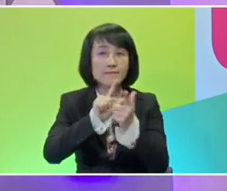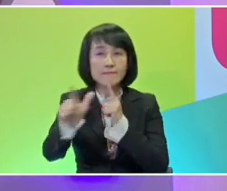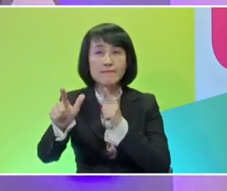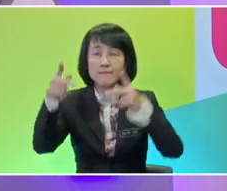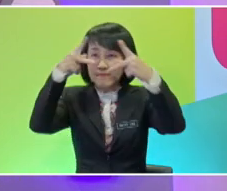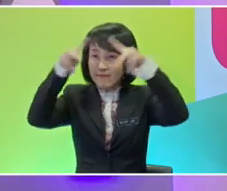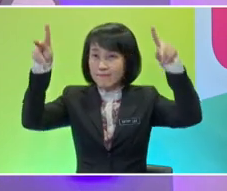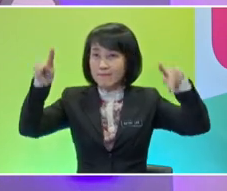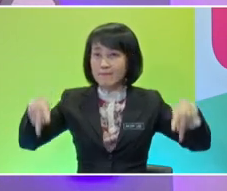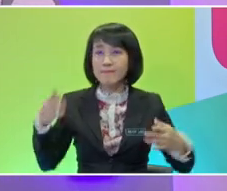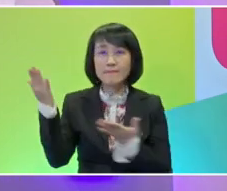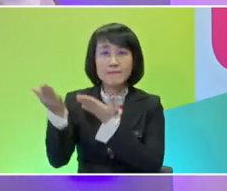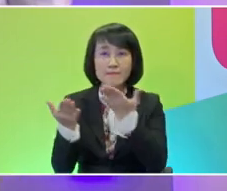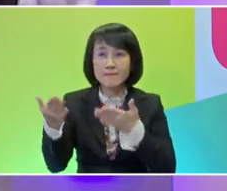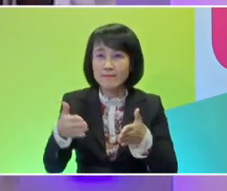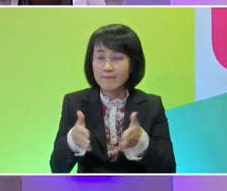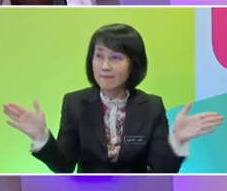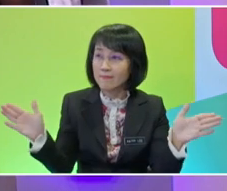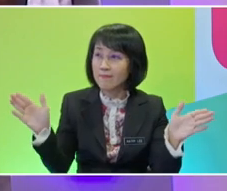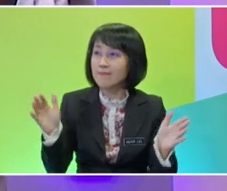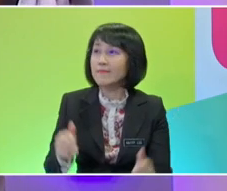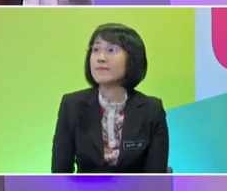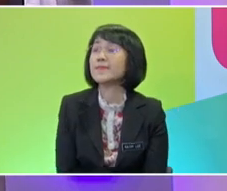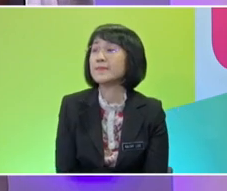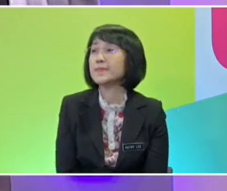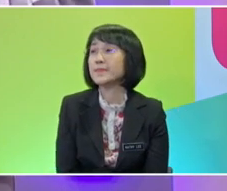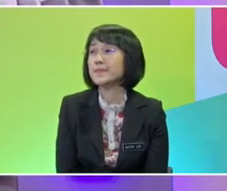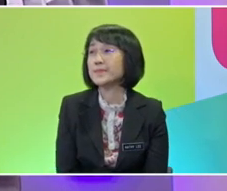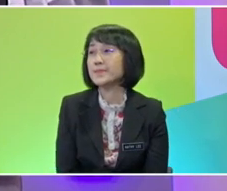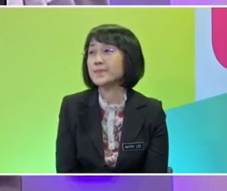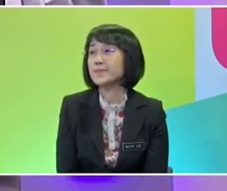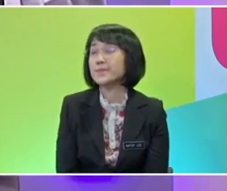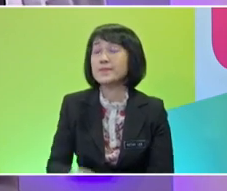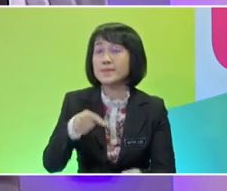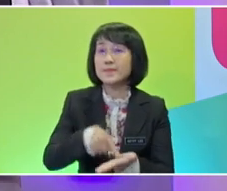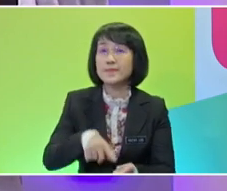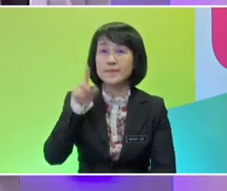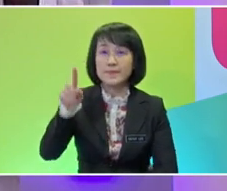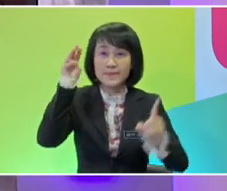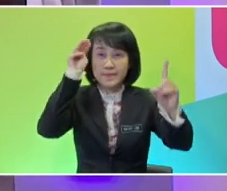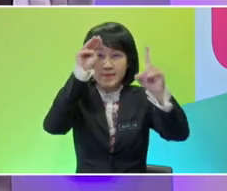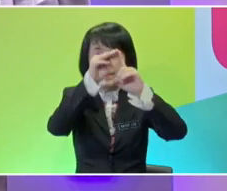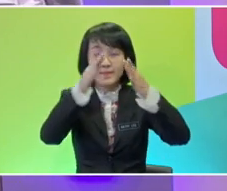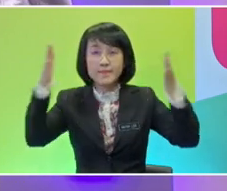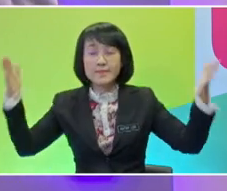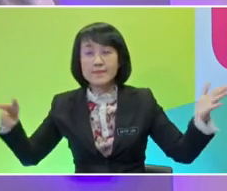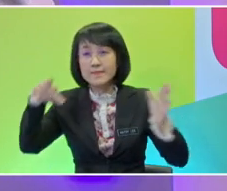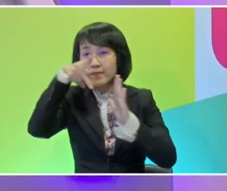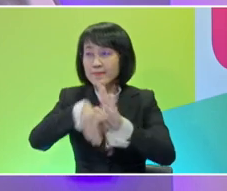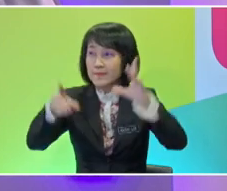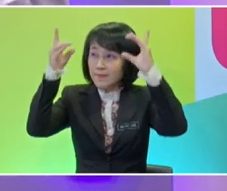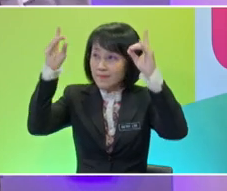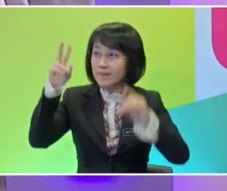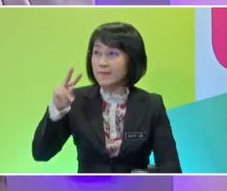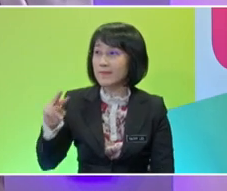Allah jadi penting ini yang menjadi ikan hiu merupakan satu matlamat yang besar pendidikan kepada dinasti